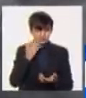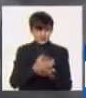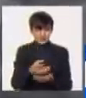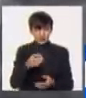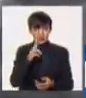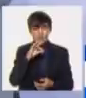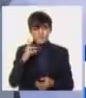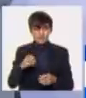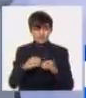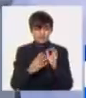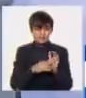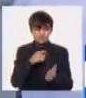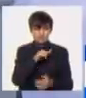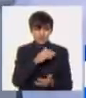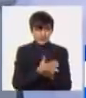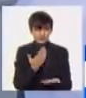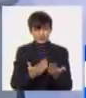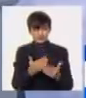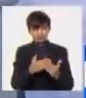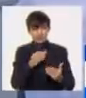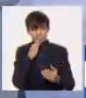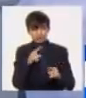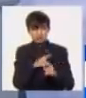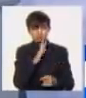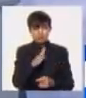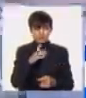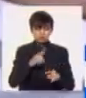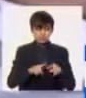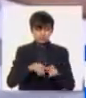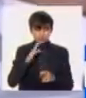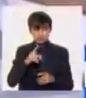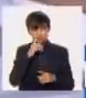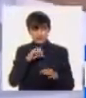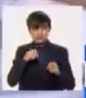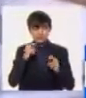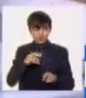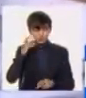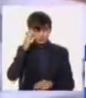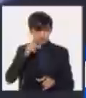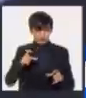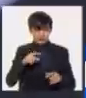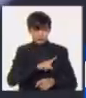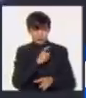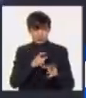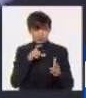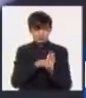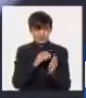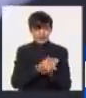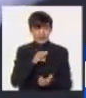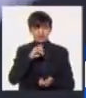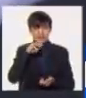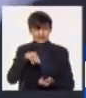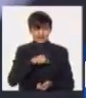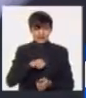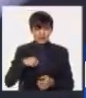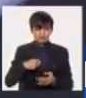выявлении COVID. Биоматериал будут забирать вне стен медучреждения специально обученные и сертифицированные специалисты, а сами тесты